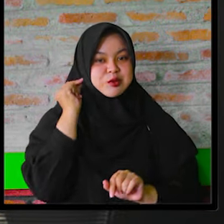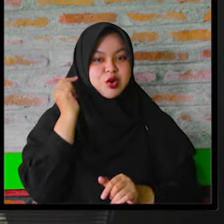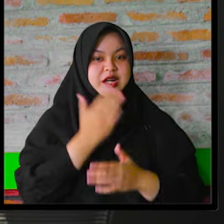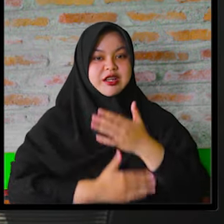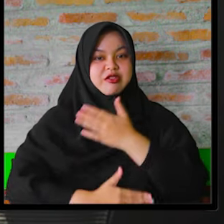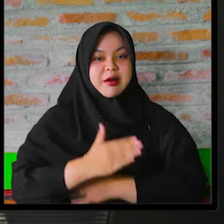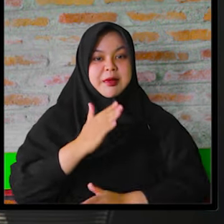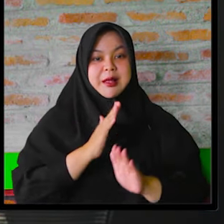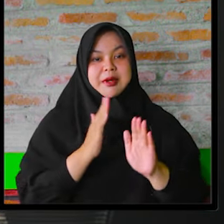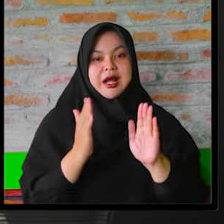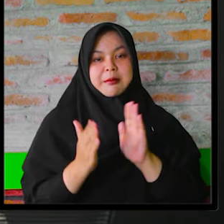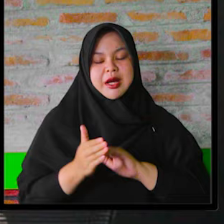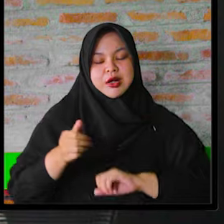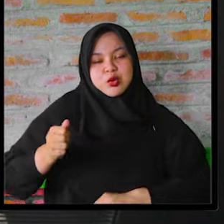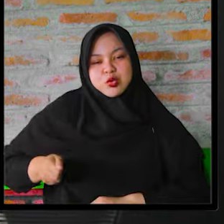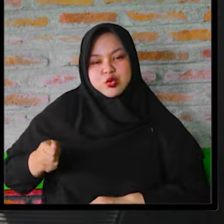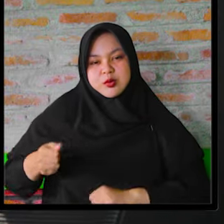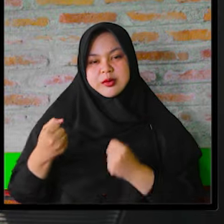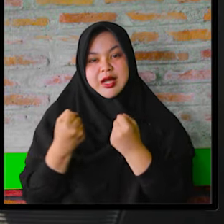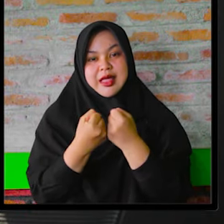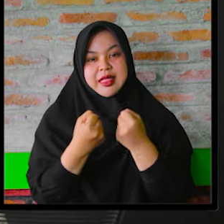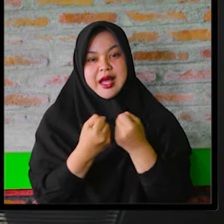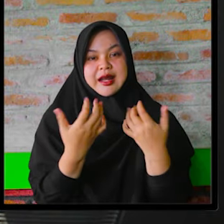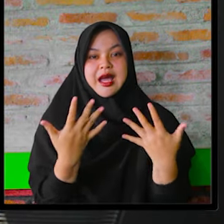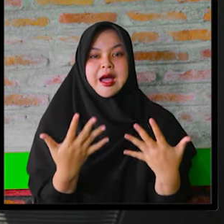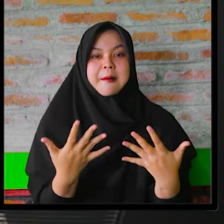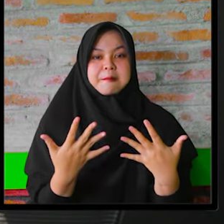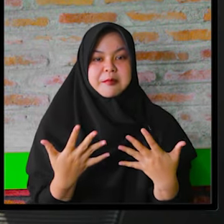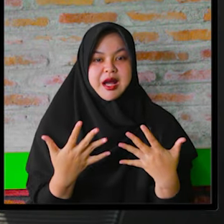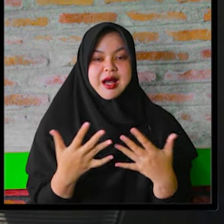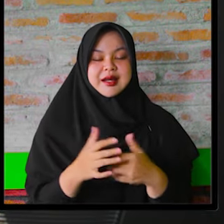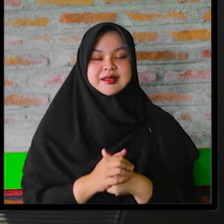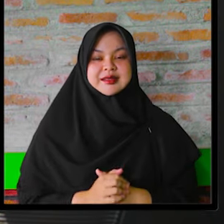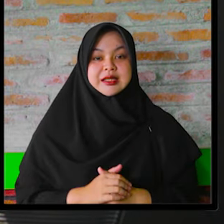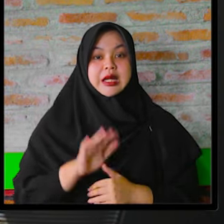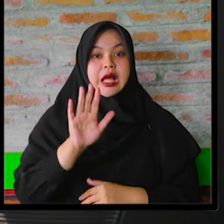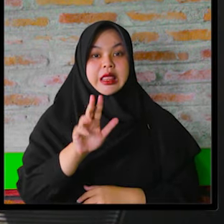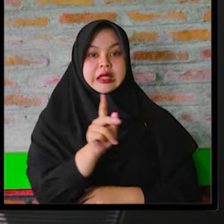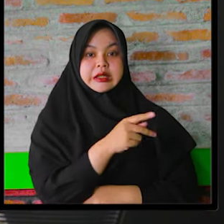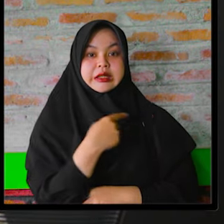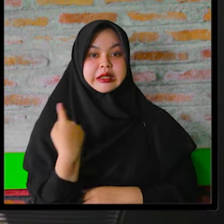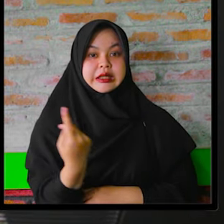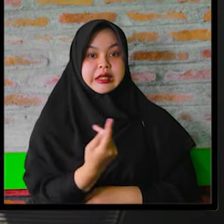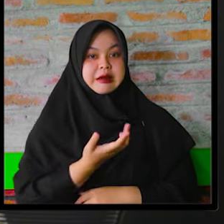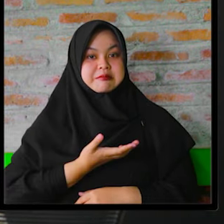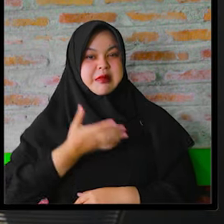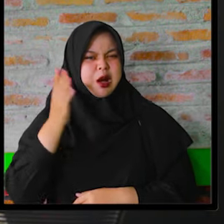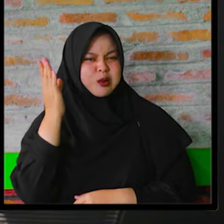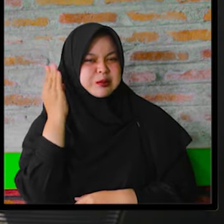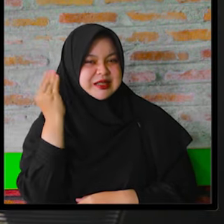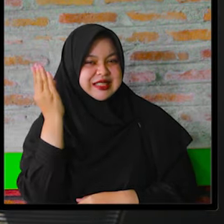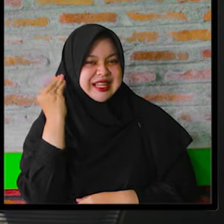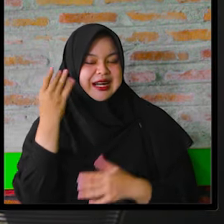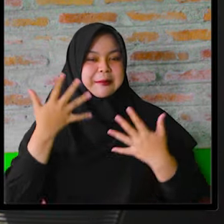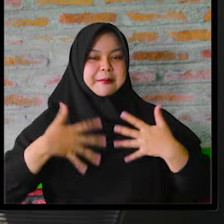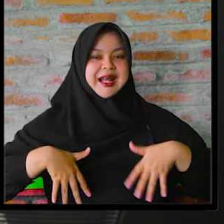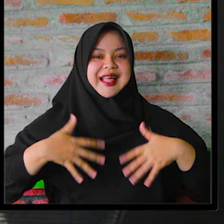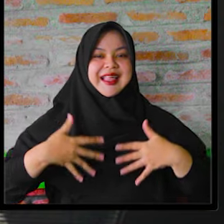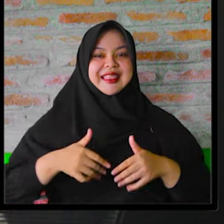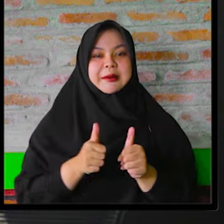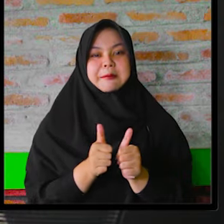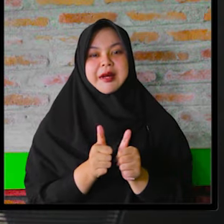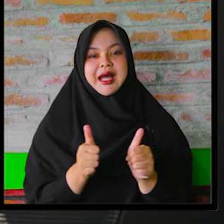hukum kira-kira tantangan Tantangan apa saja Kemudian juga nanti Ee Kita ingin mendengarkan praktik baik yang